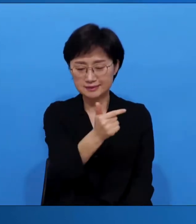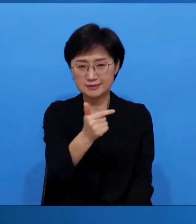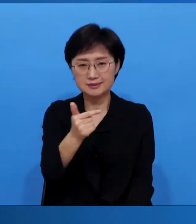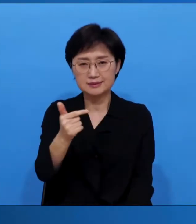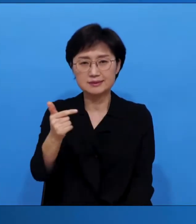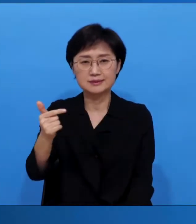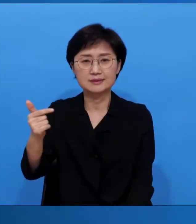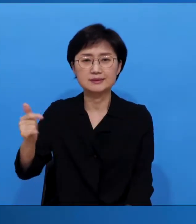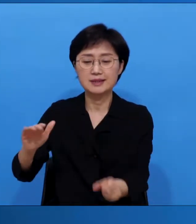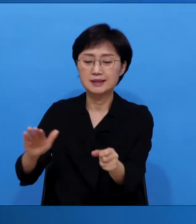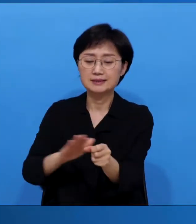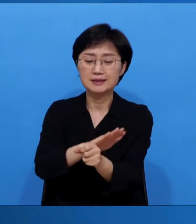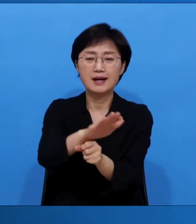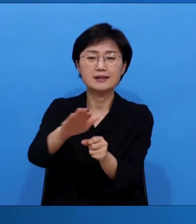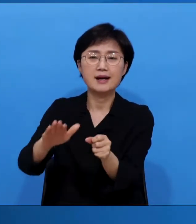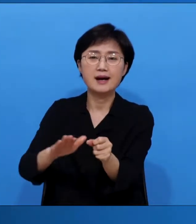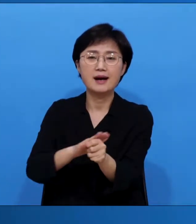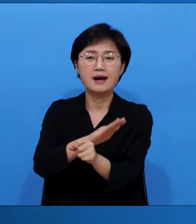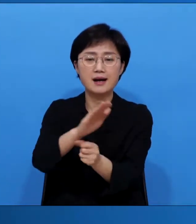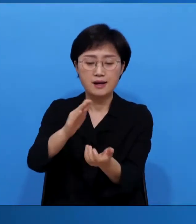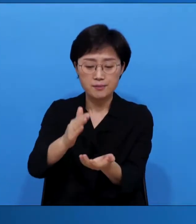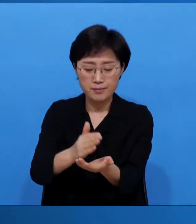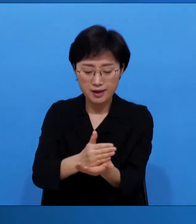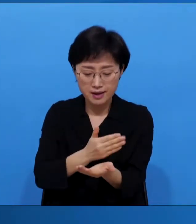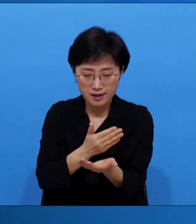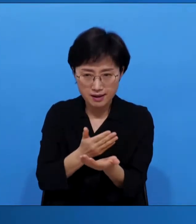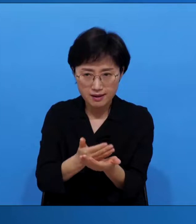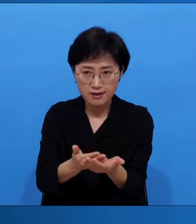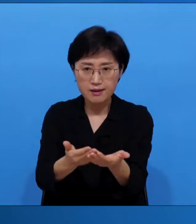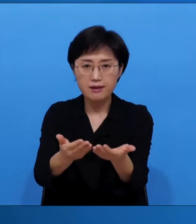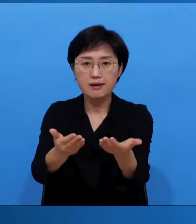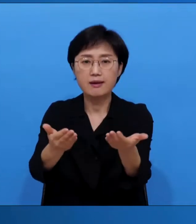성도들에게 큰 사랑